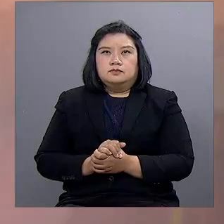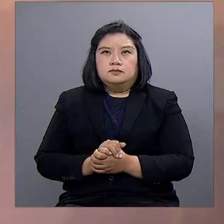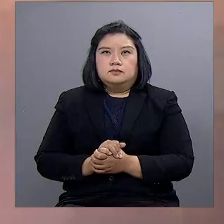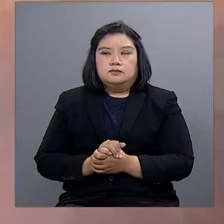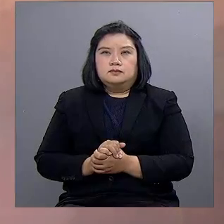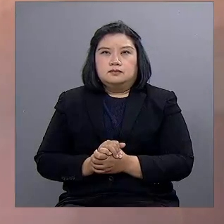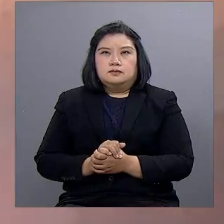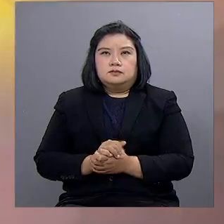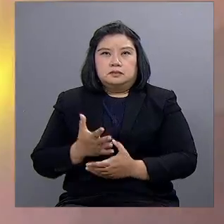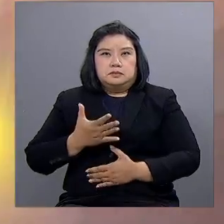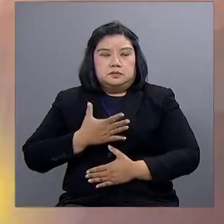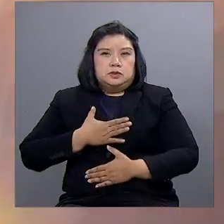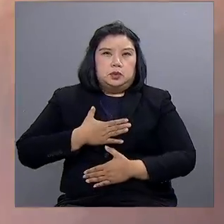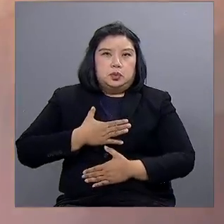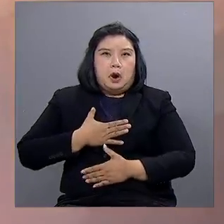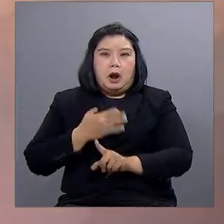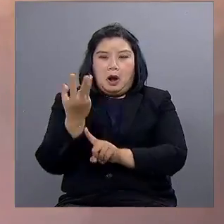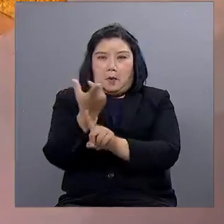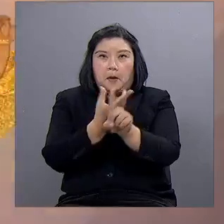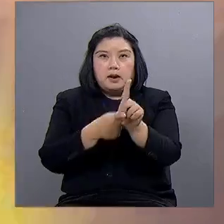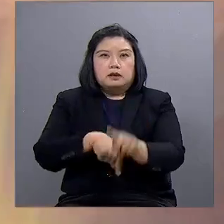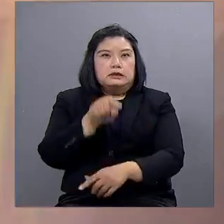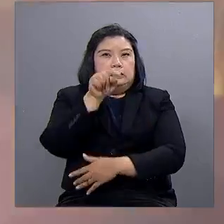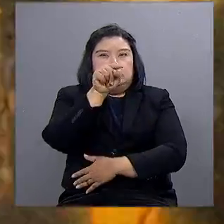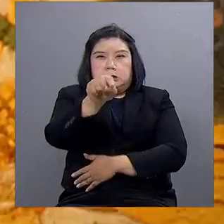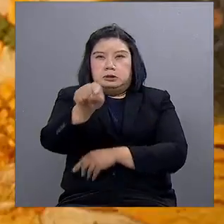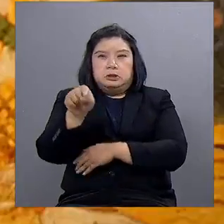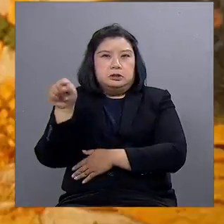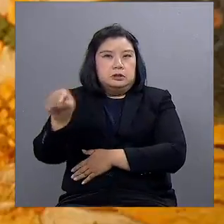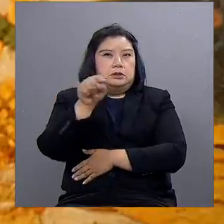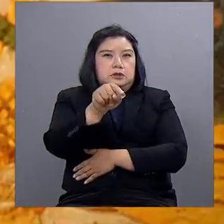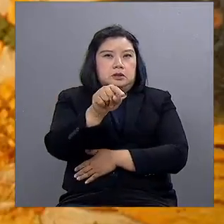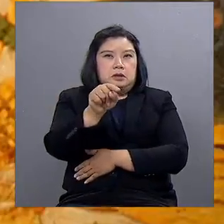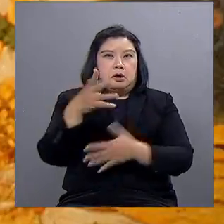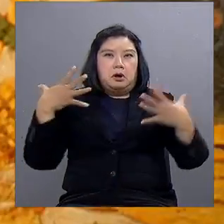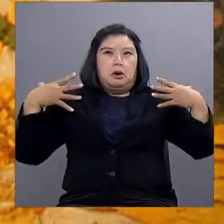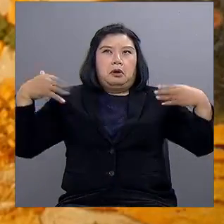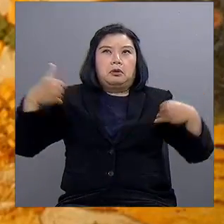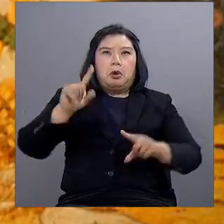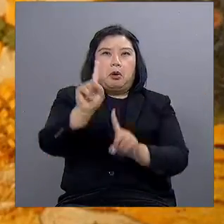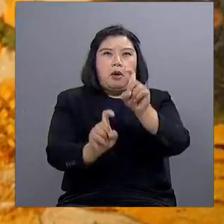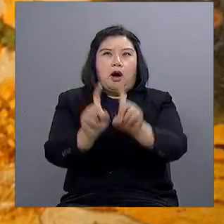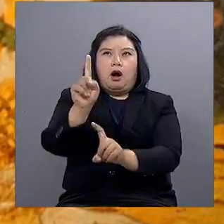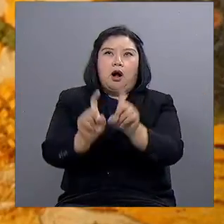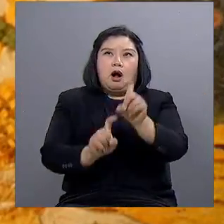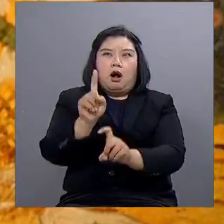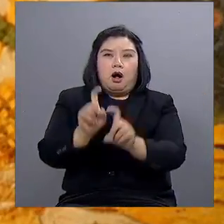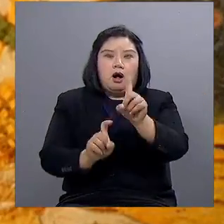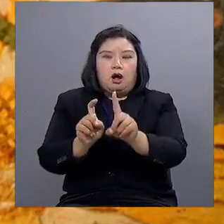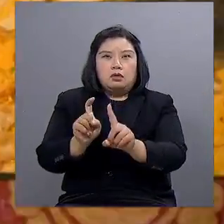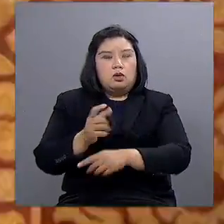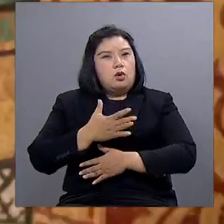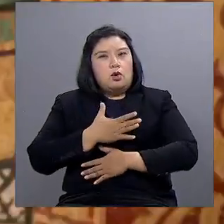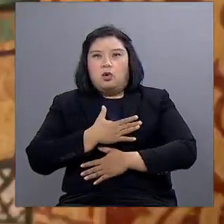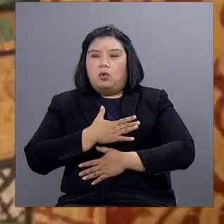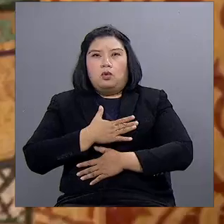ชี้สังหารเทวดาล้มตายกราบเกลื่อนพระอิศวรกลิ้งโกรธเป็นอันมากจึงมีเทวบัญชา